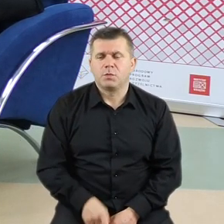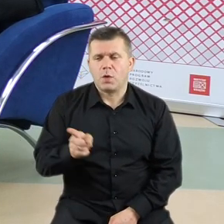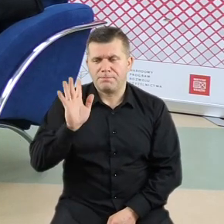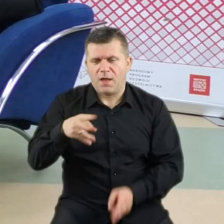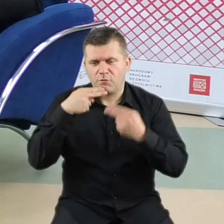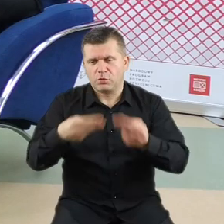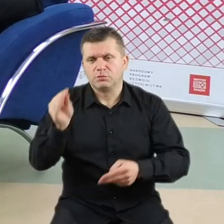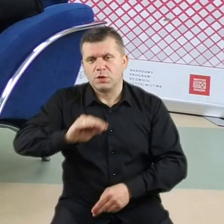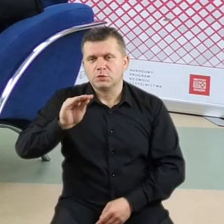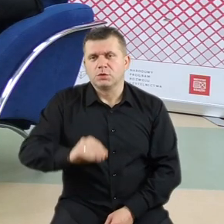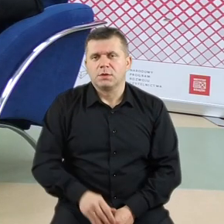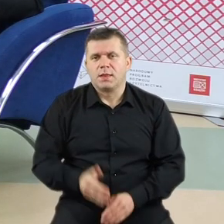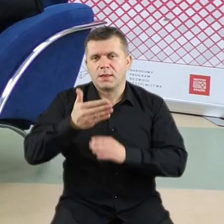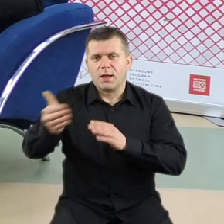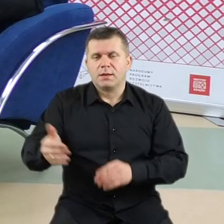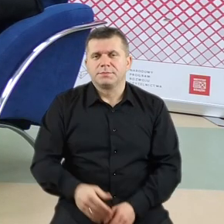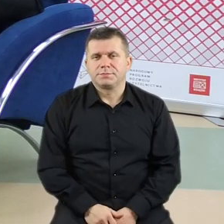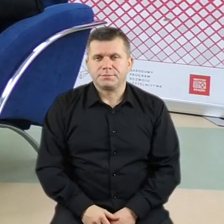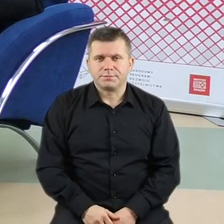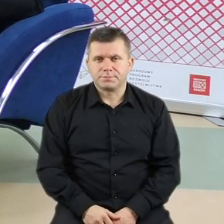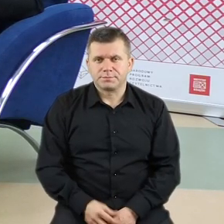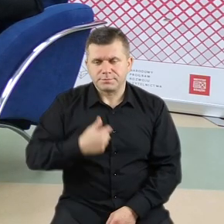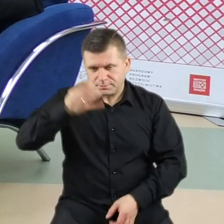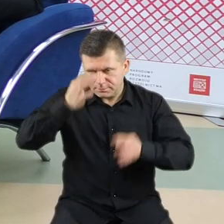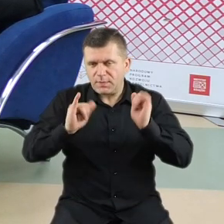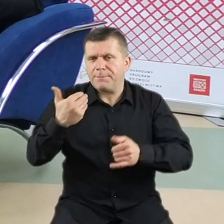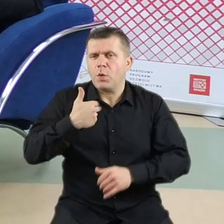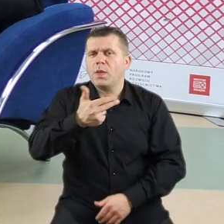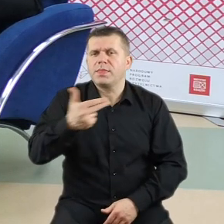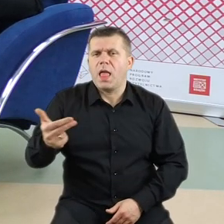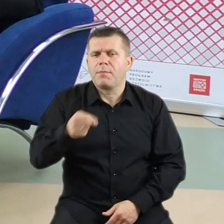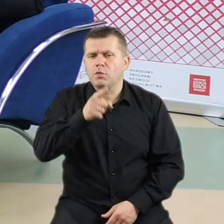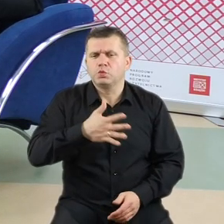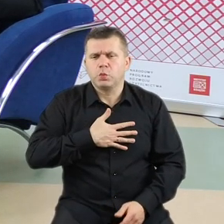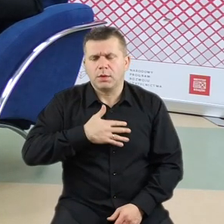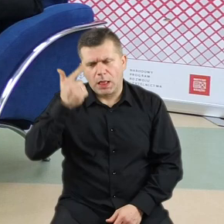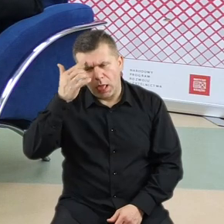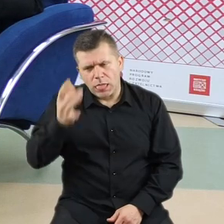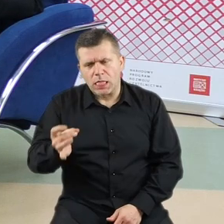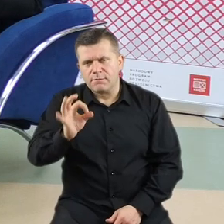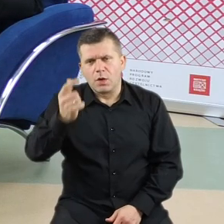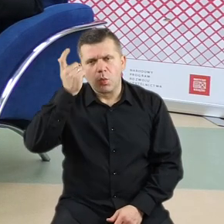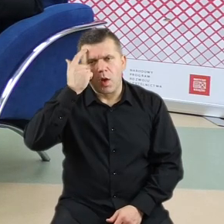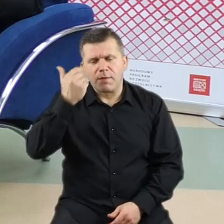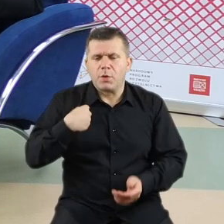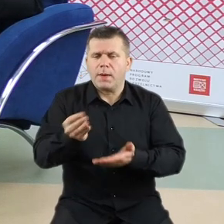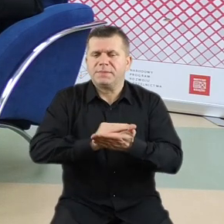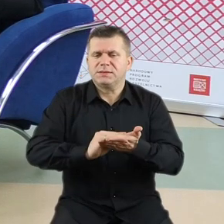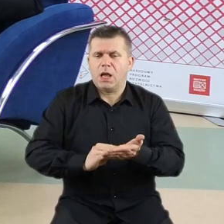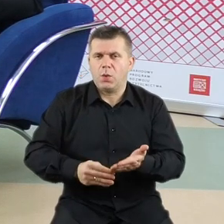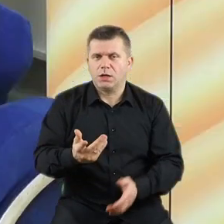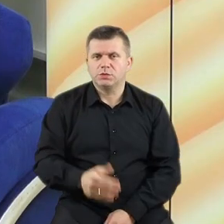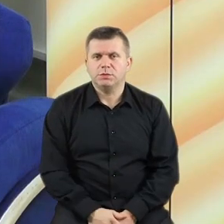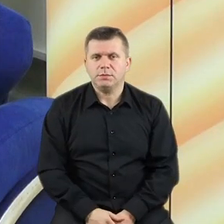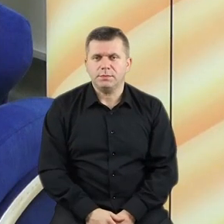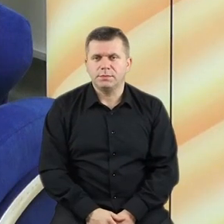wrócimy jeszcze dalej, ale zastanawiałam się, jaki był temat, który tobie utkwił najbardziej w głowie, kiedy pisałaś. Wiesz